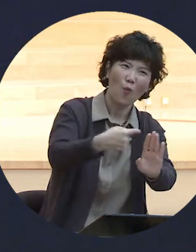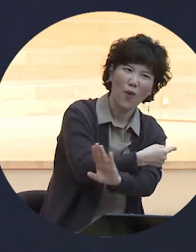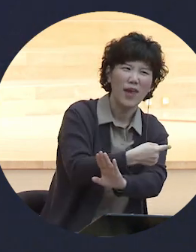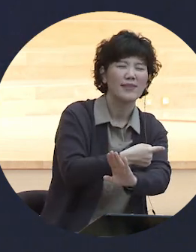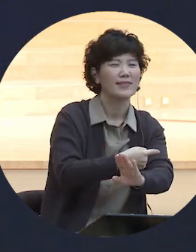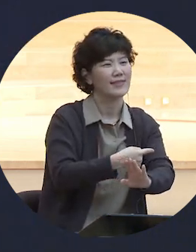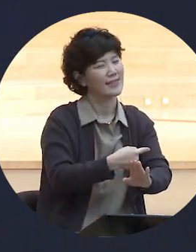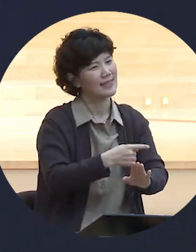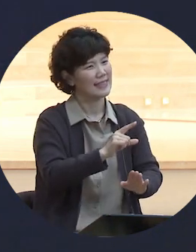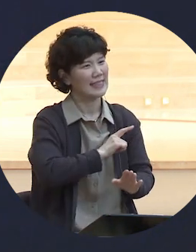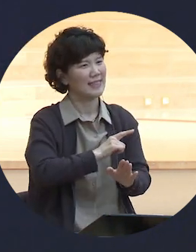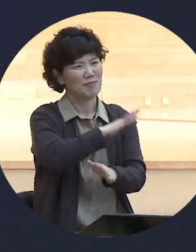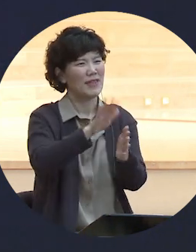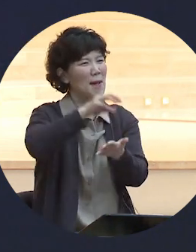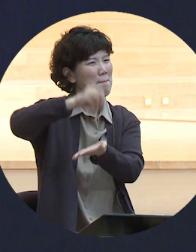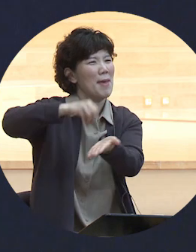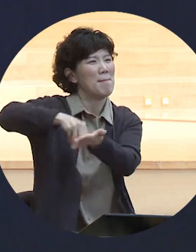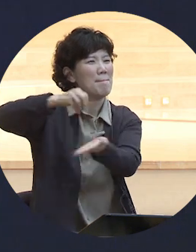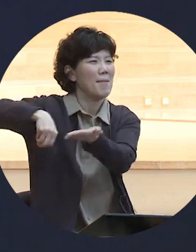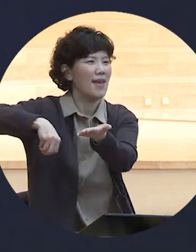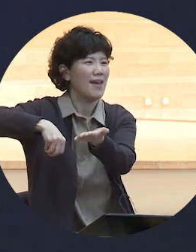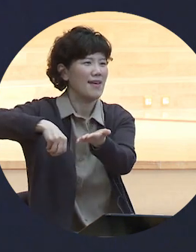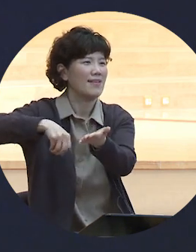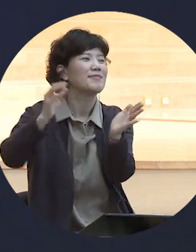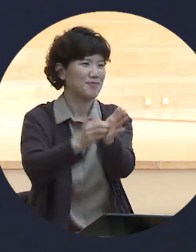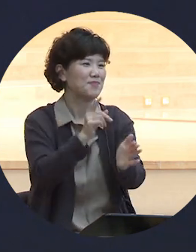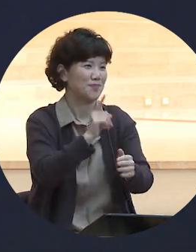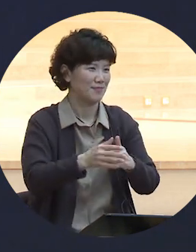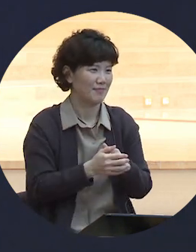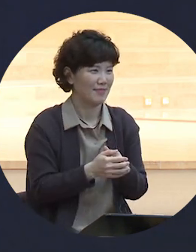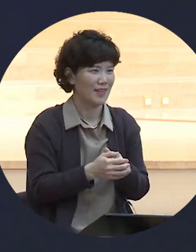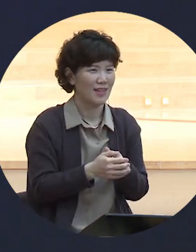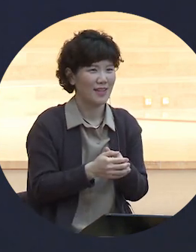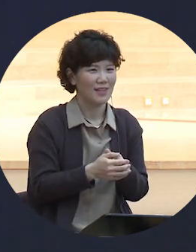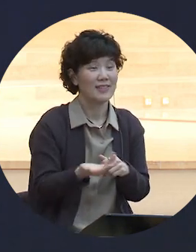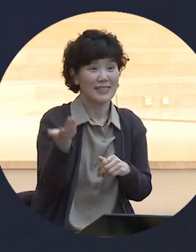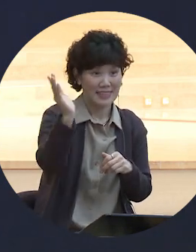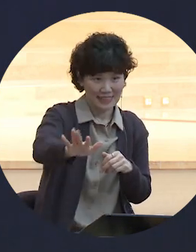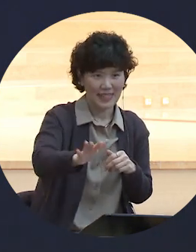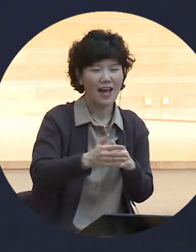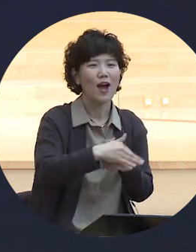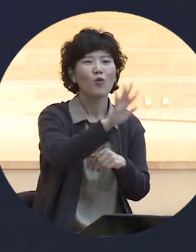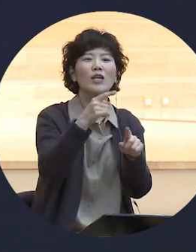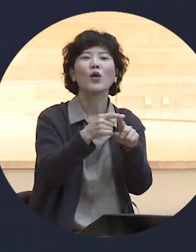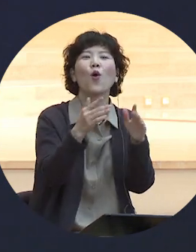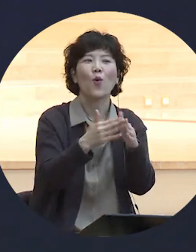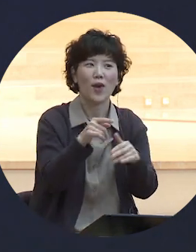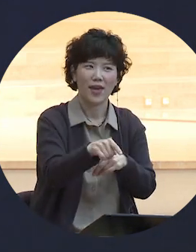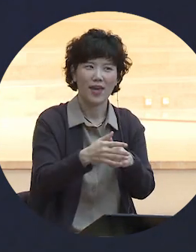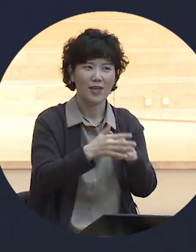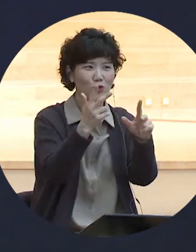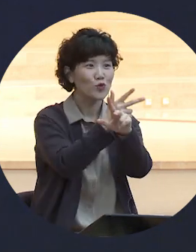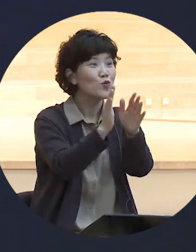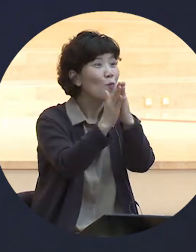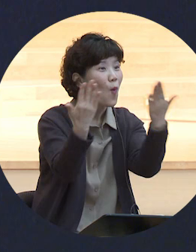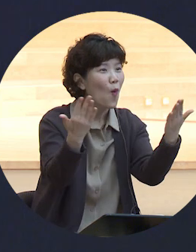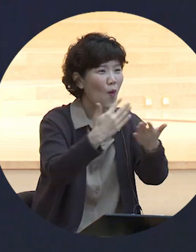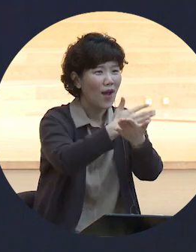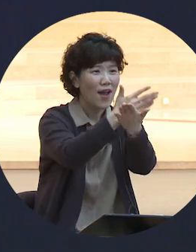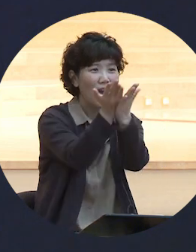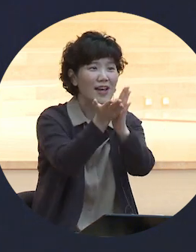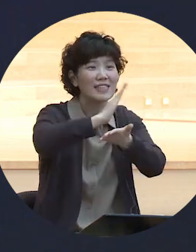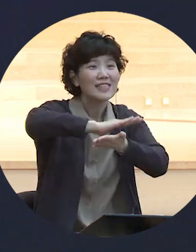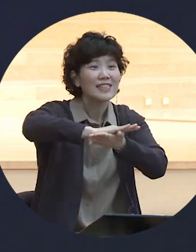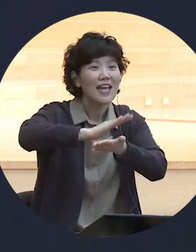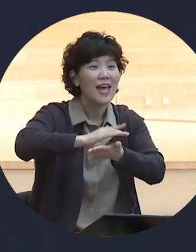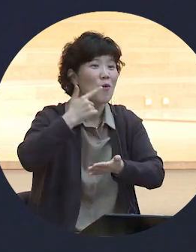말고는 다 빼자. 자, 그렇다 하더라도 여러분 생각해 보십시다. 여러분, 우리 교회가 주보의 각종 인쇄물에 담임